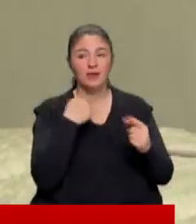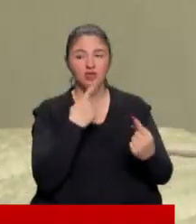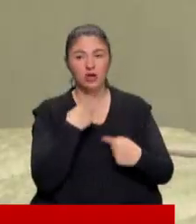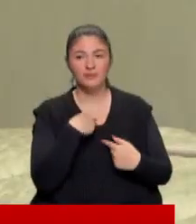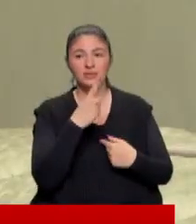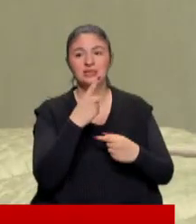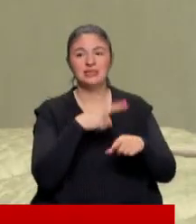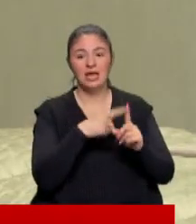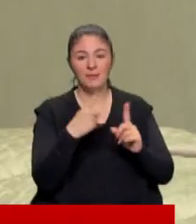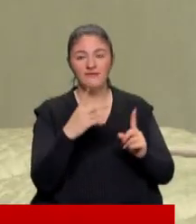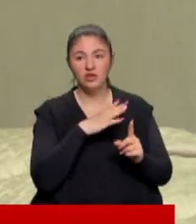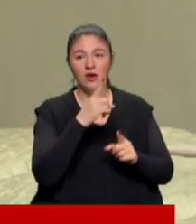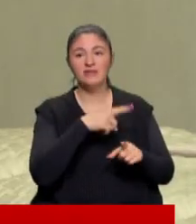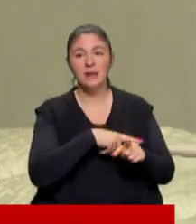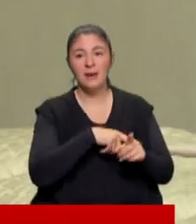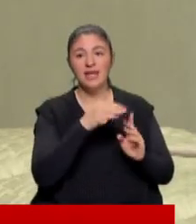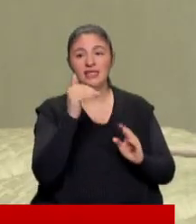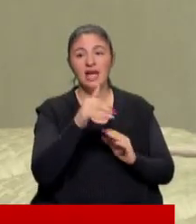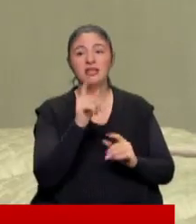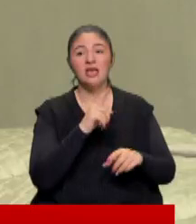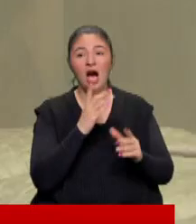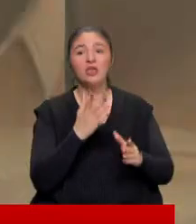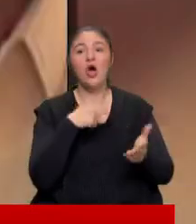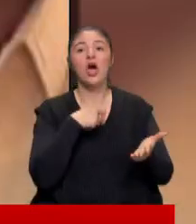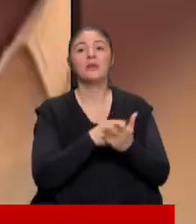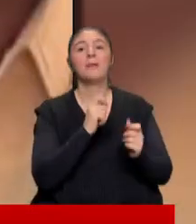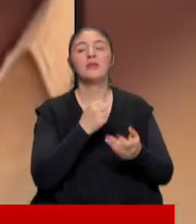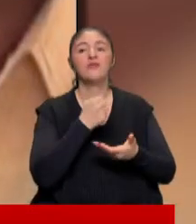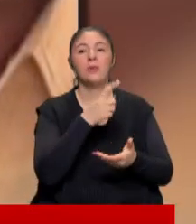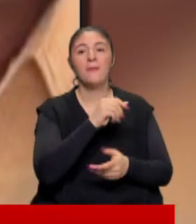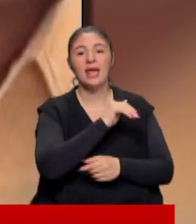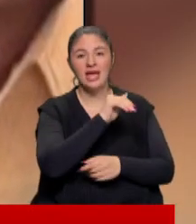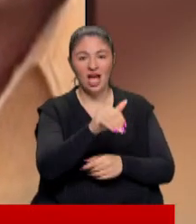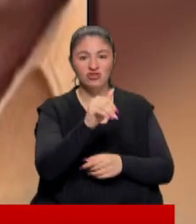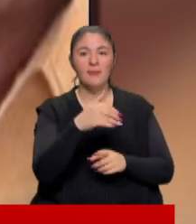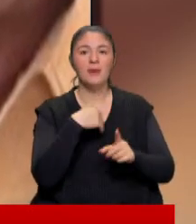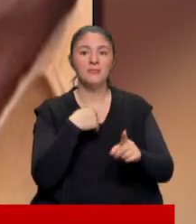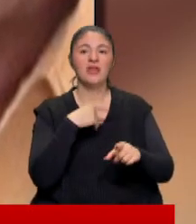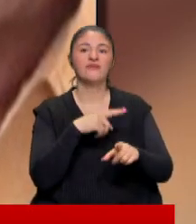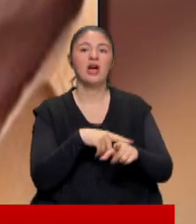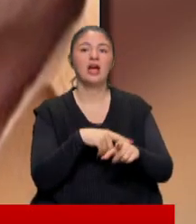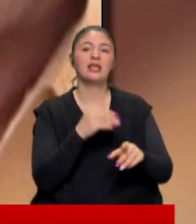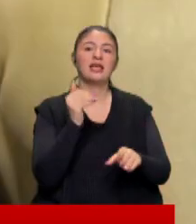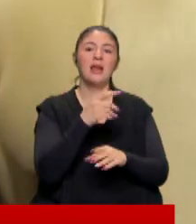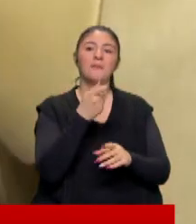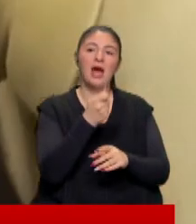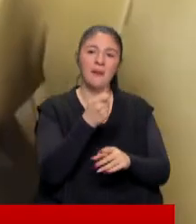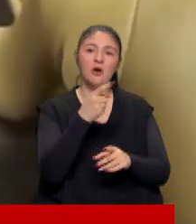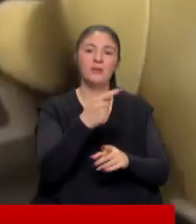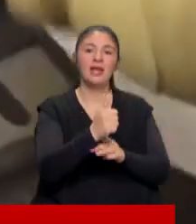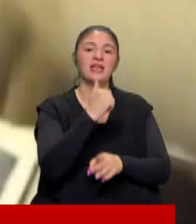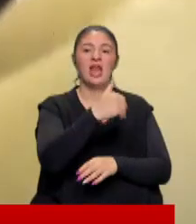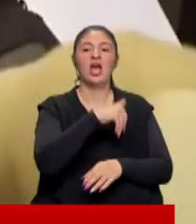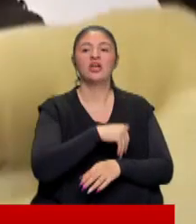bir vaade vardı. O vaade geldiği halde ödeme yapmadı. Fona bu para gelecek. Benim de vaadeye gelmiş olan param bana